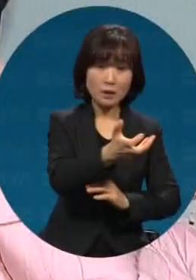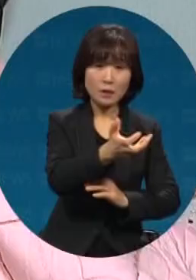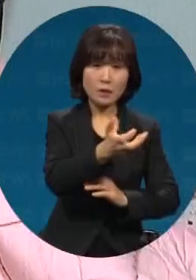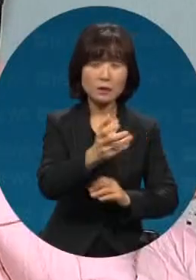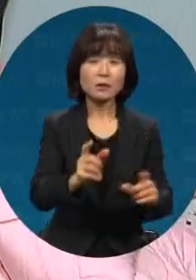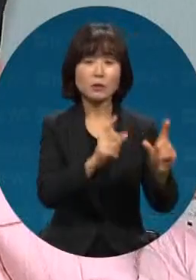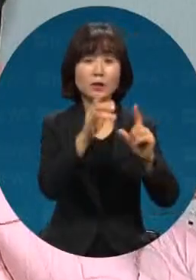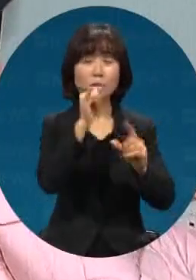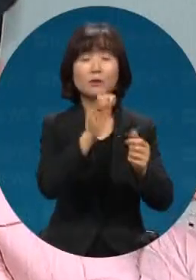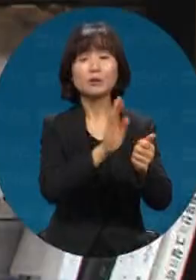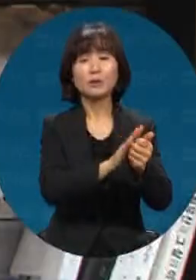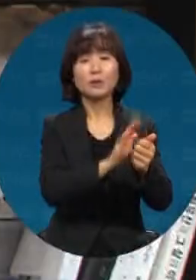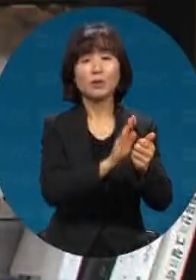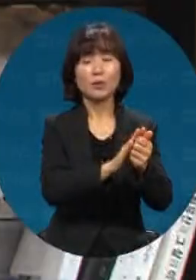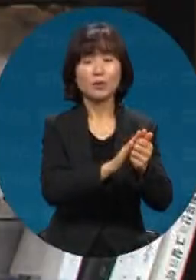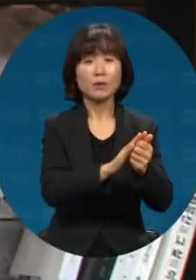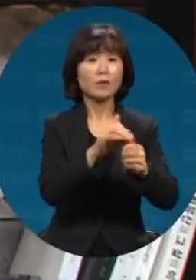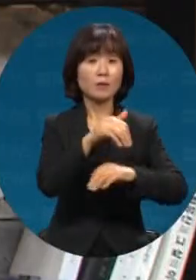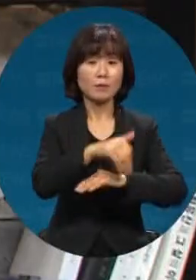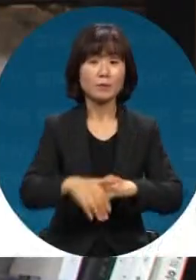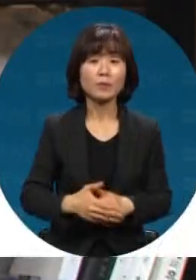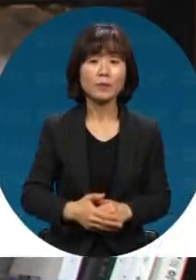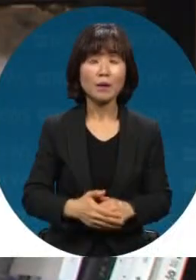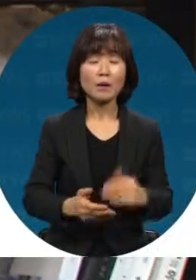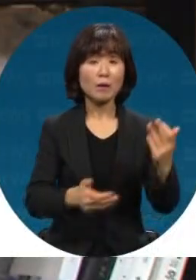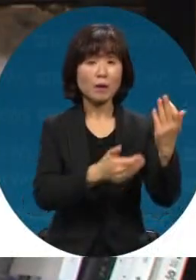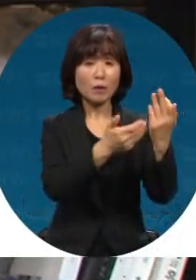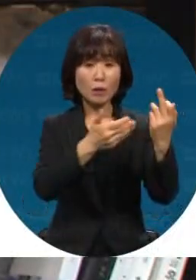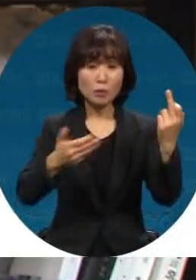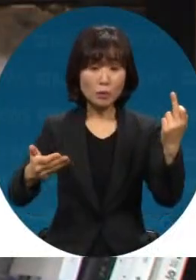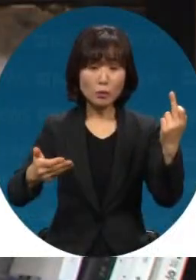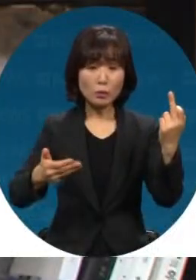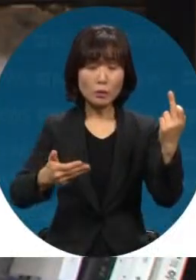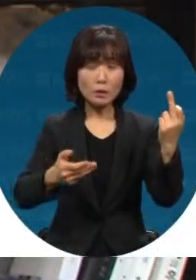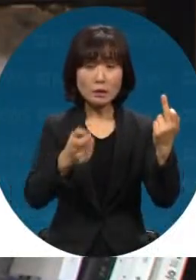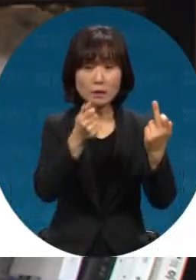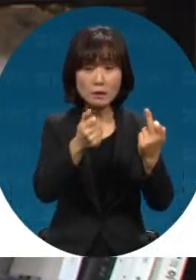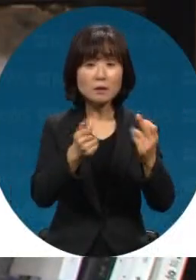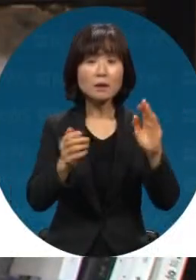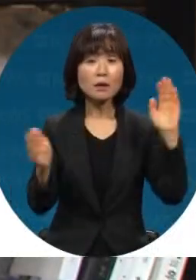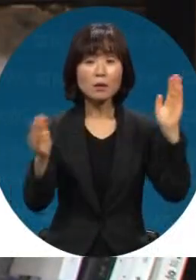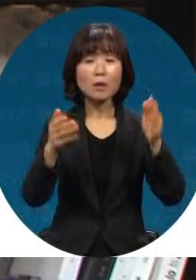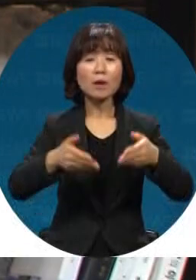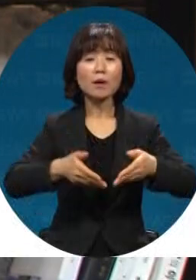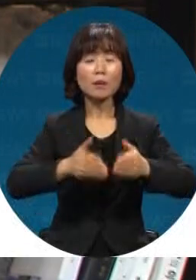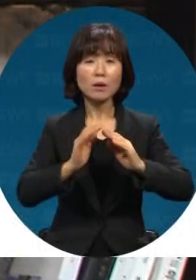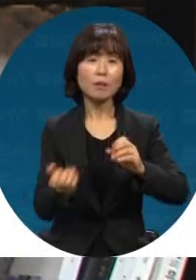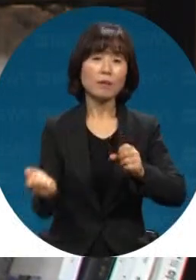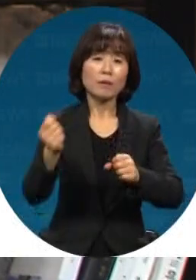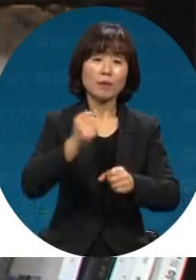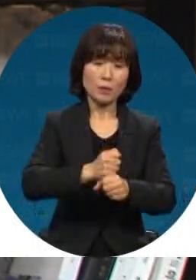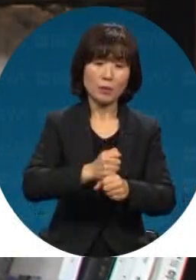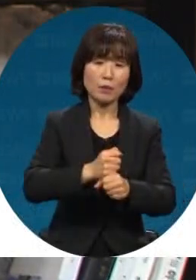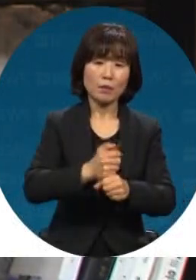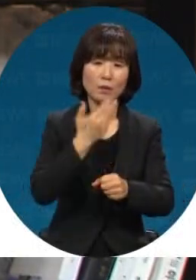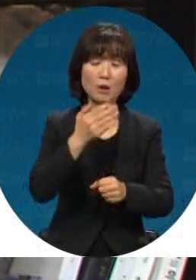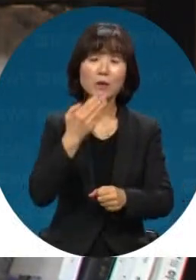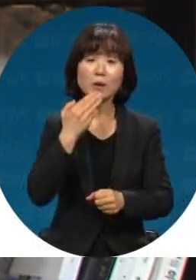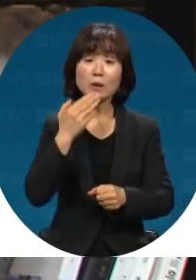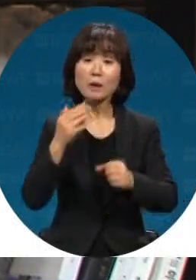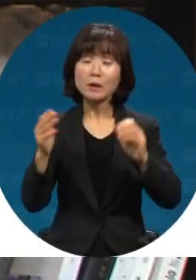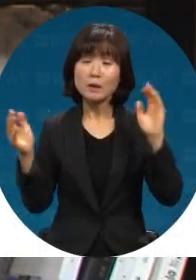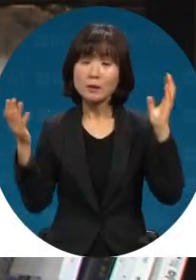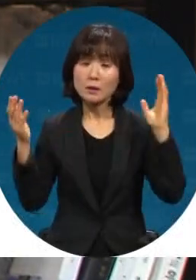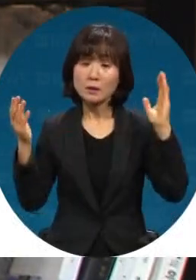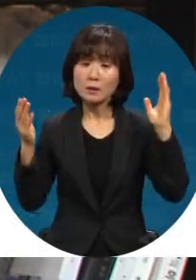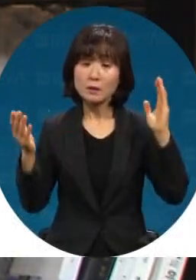것으로 보입니다 강원도가 작은 학교가 살아나고 또 서울 아이들도 와서 인성교육을 하든가 특색